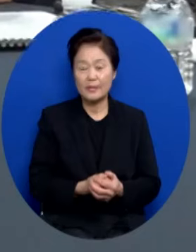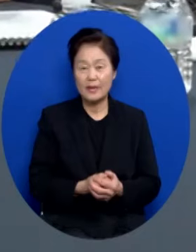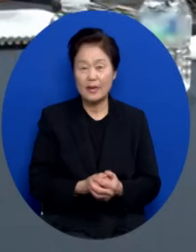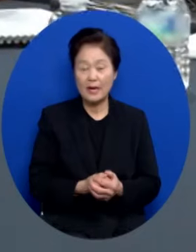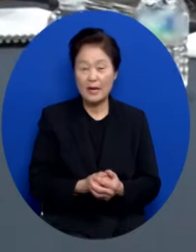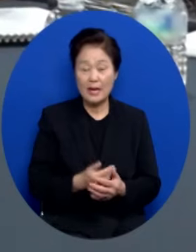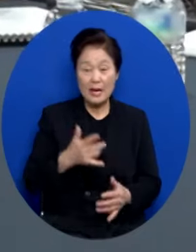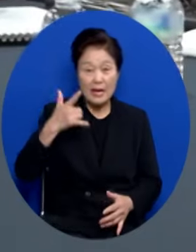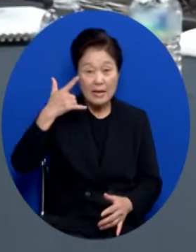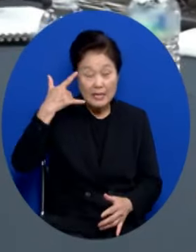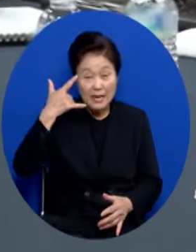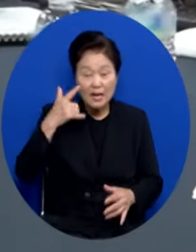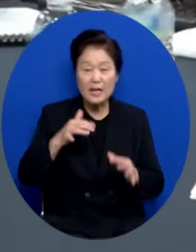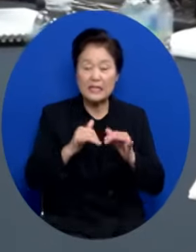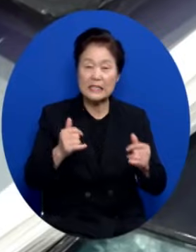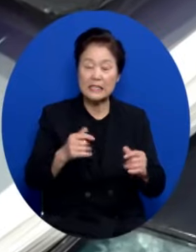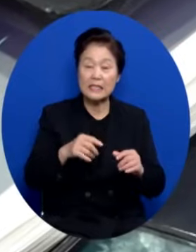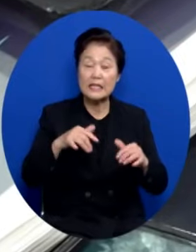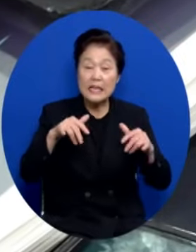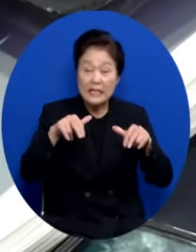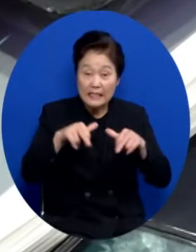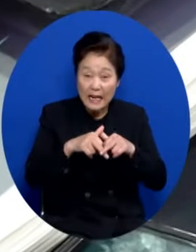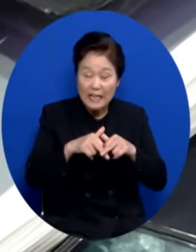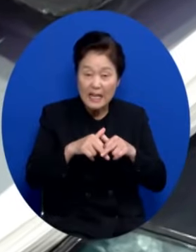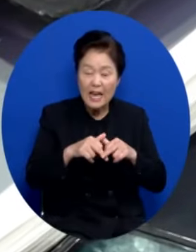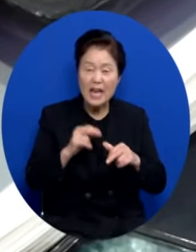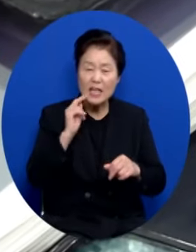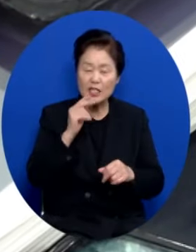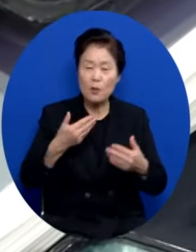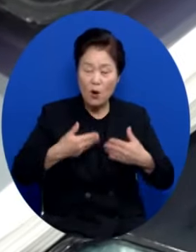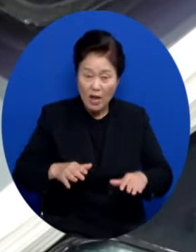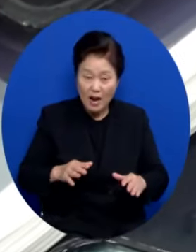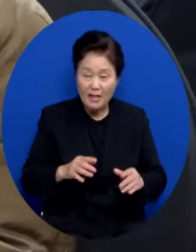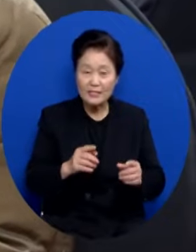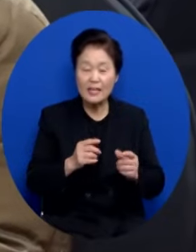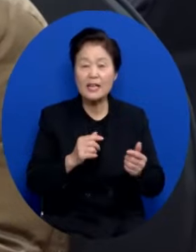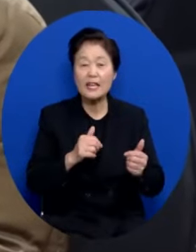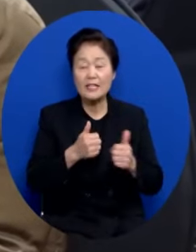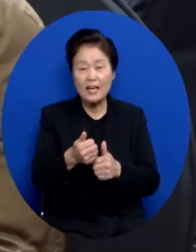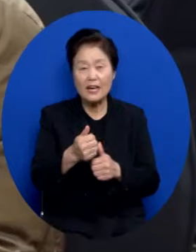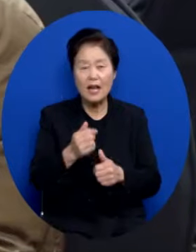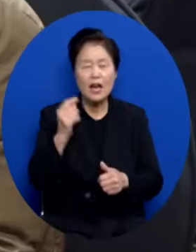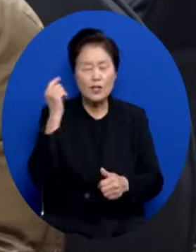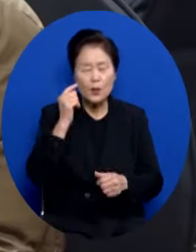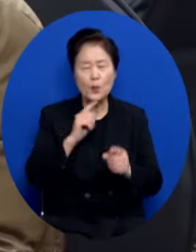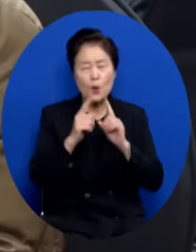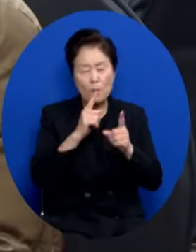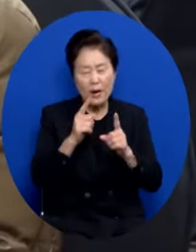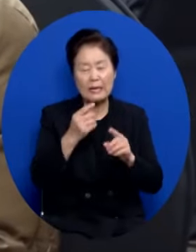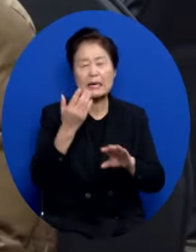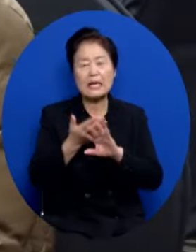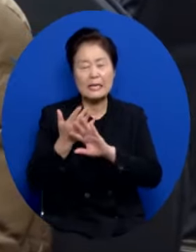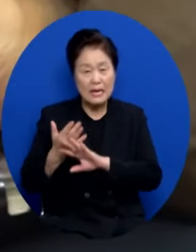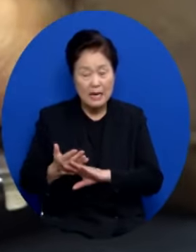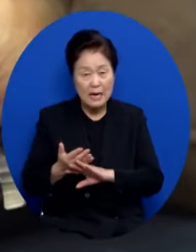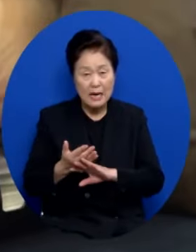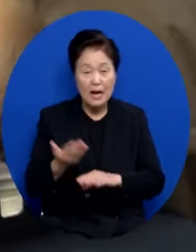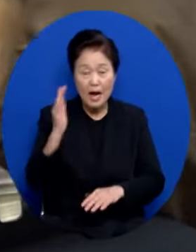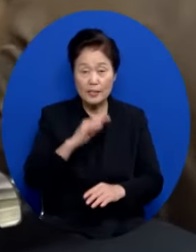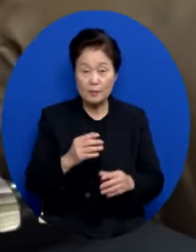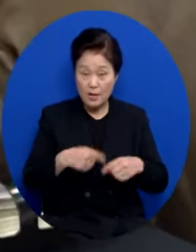시청각 장애인들은 장애 정도에 따라 말하기와 듣기 방식이 조금씩 다릅니다. 그런 이들이 함께 모여 소통할 수